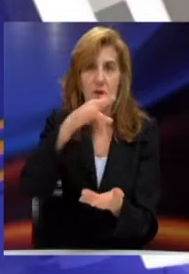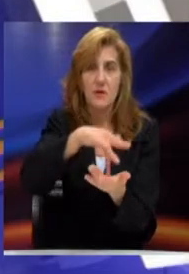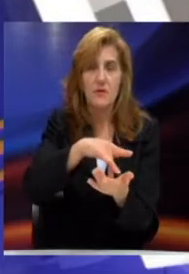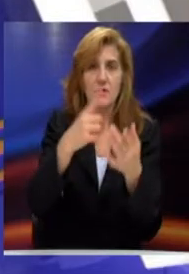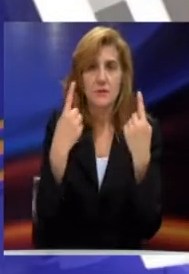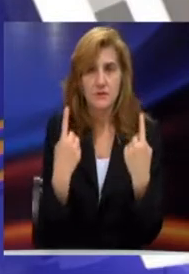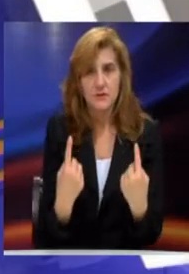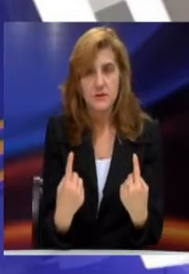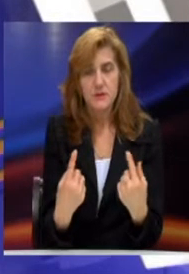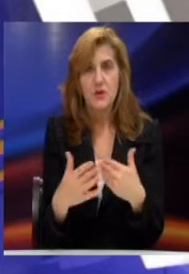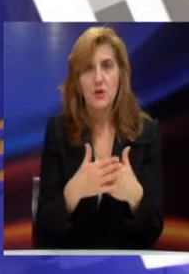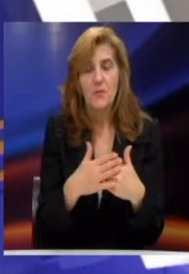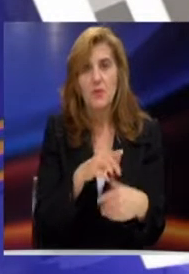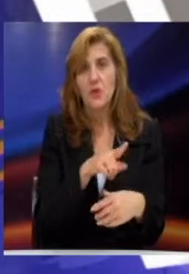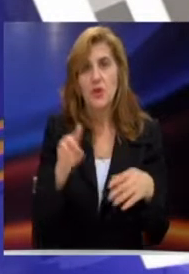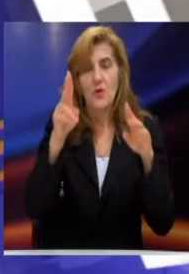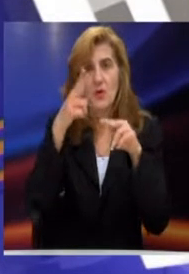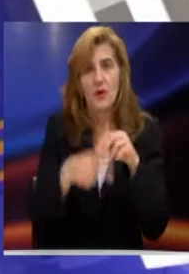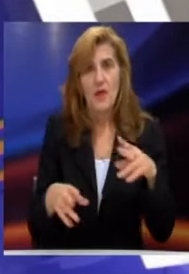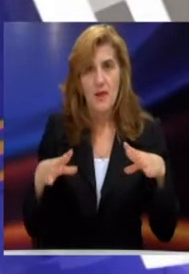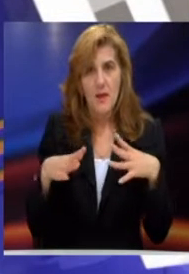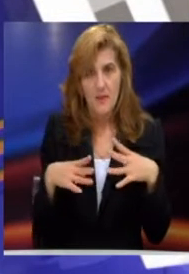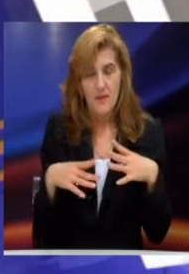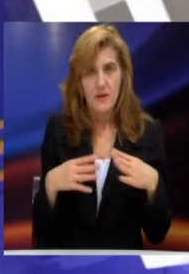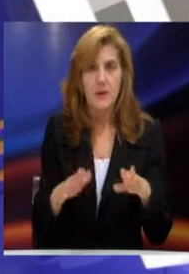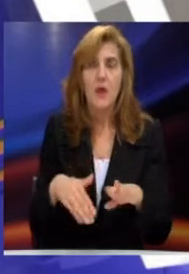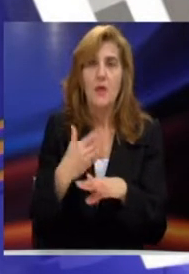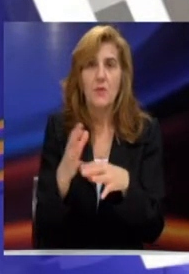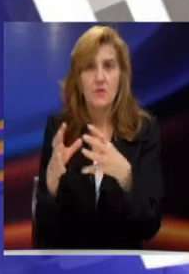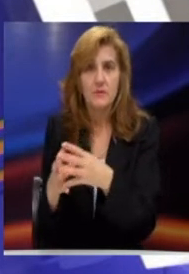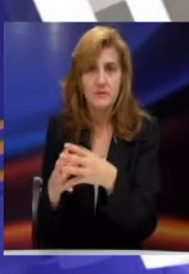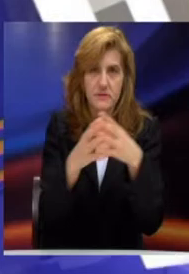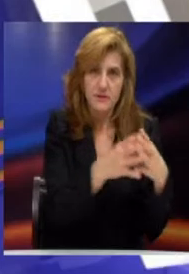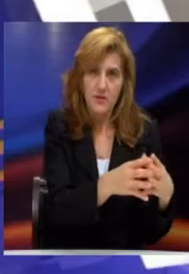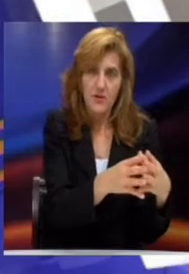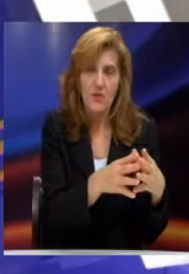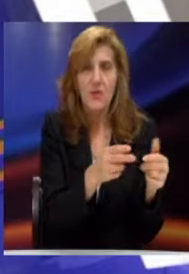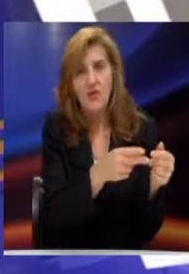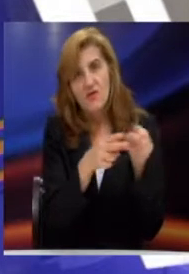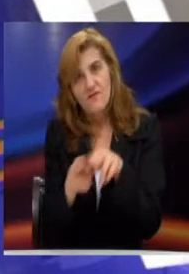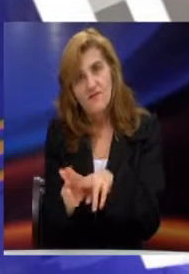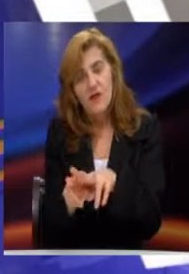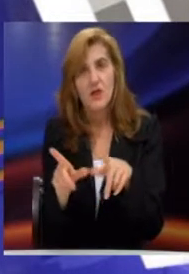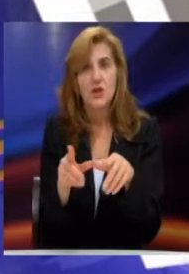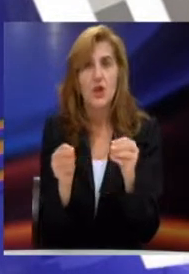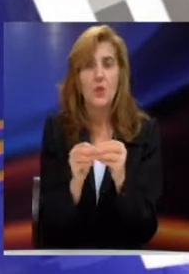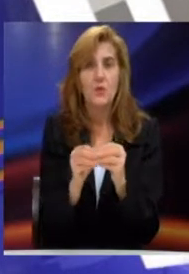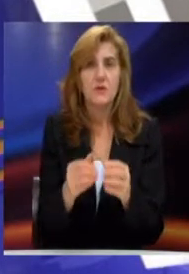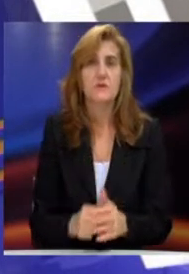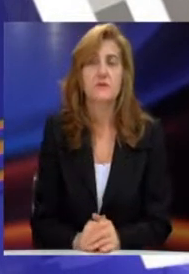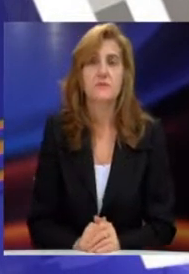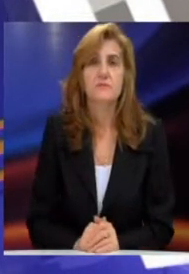stajati na platovu ispred Franjevačke crkve do kraja uskršnjih praznika, nakon čega će biti sklonjena, ali će se vraćati na isto mesto za